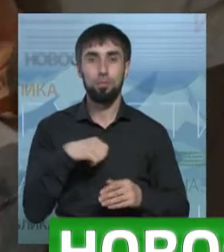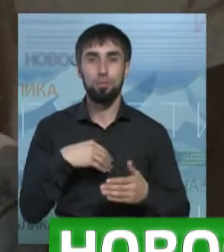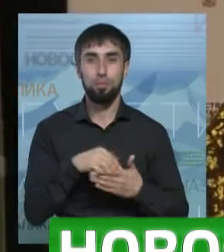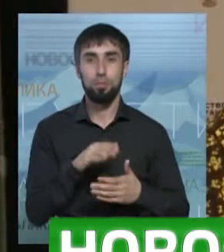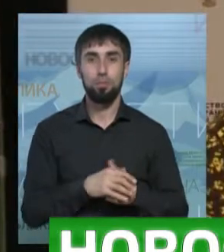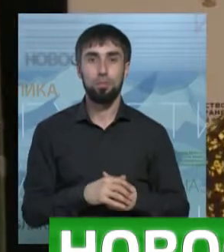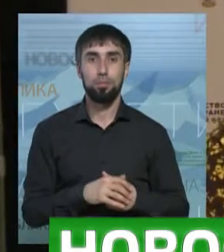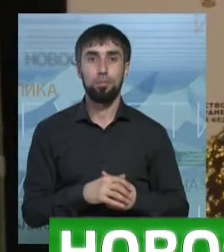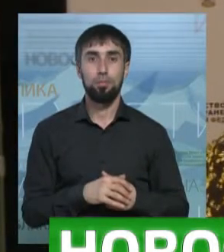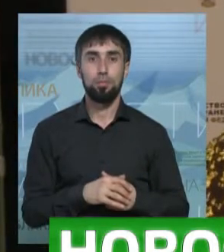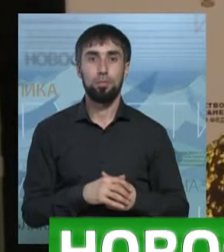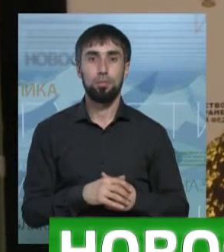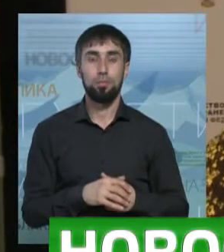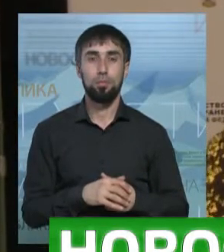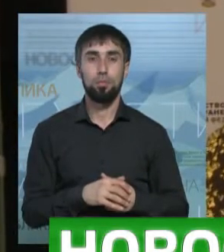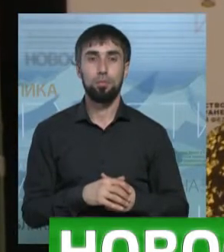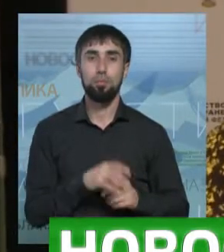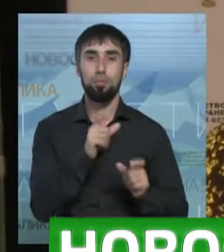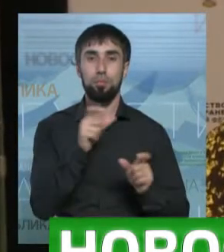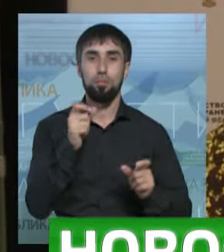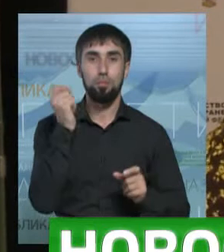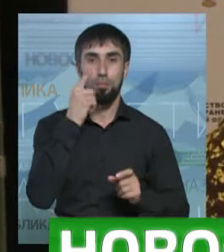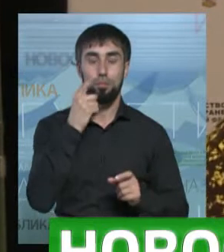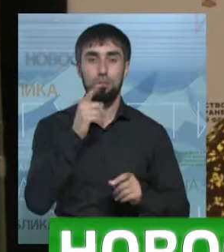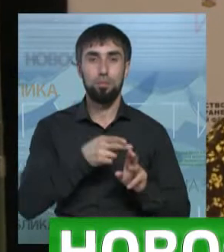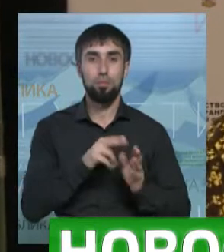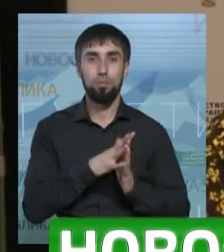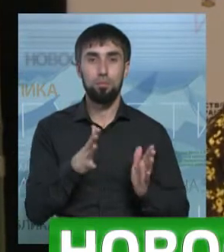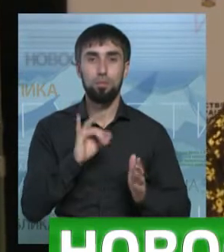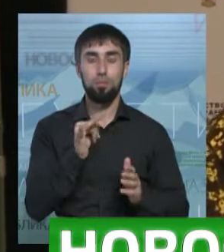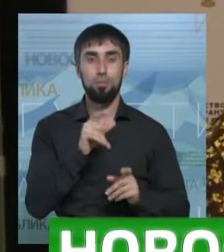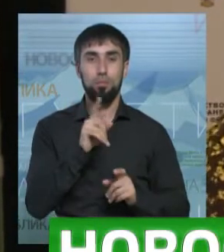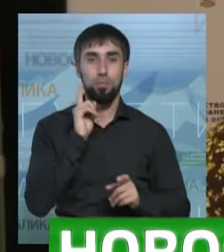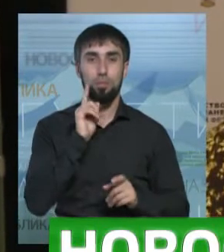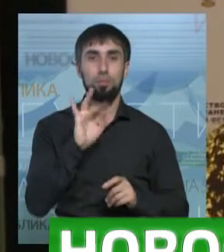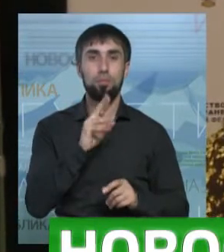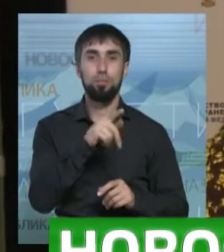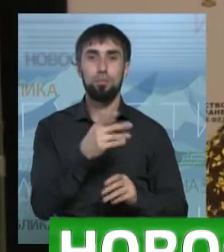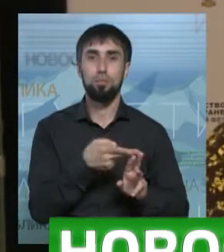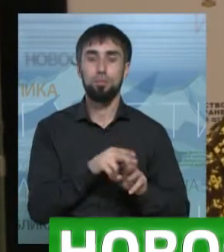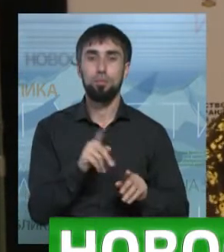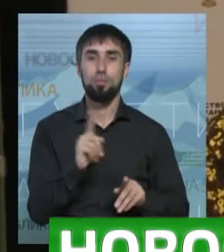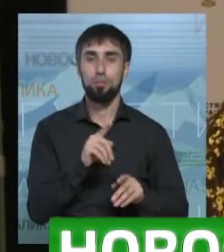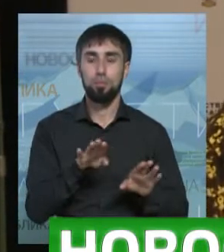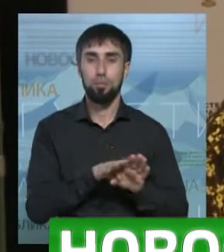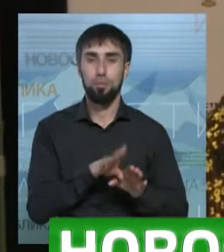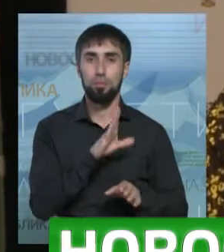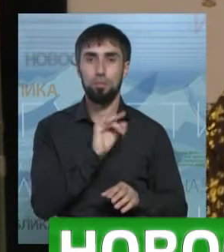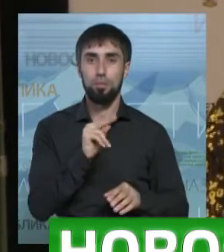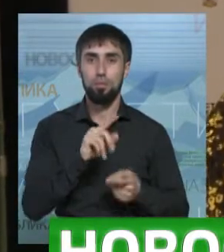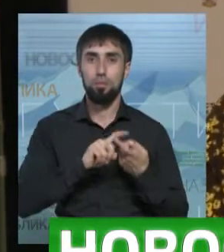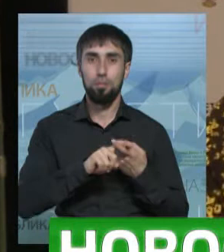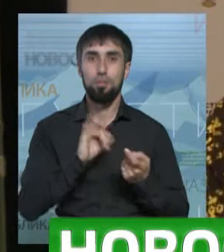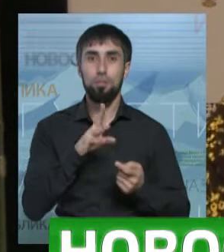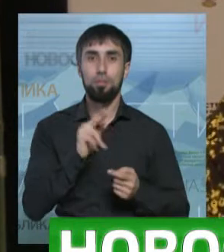эффективной. Люди узнают больше. Особенно молодежь, что такое ВИЧ-инфекция, пути передачи, как уберечь себя от ВИЧ-инфекции.